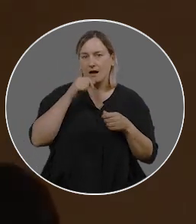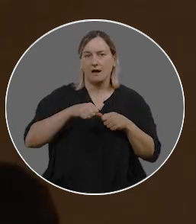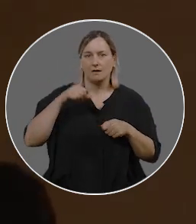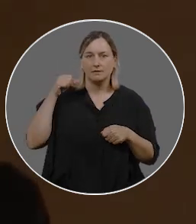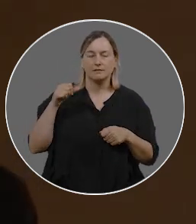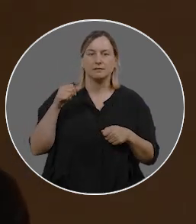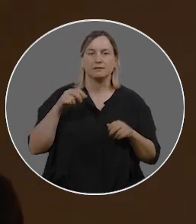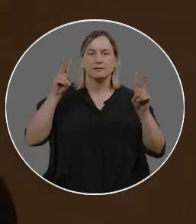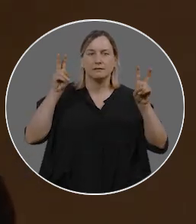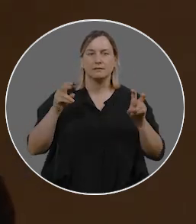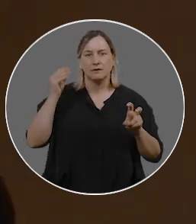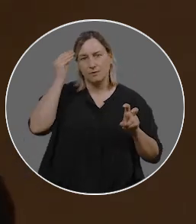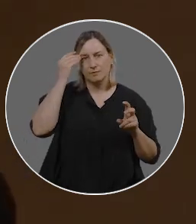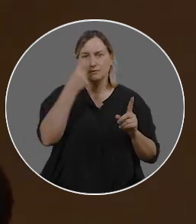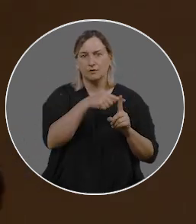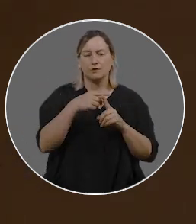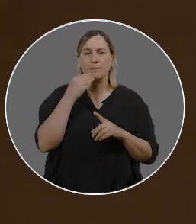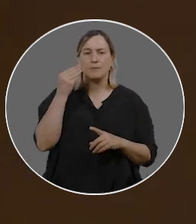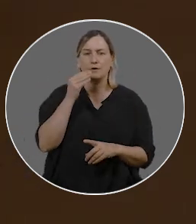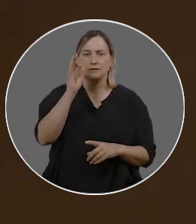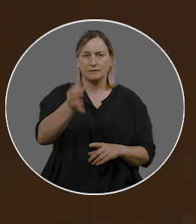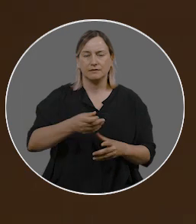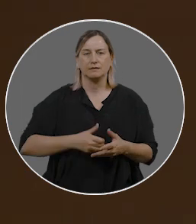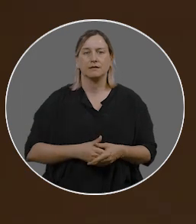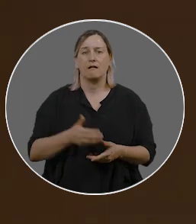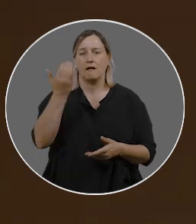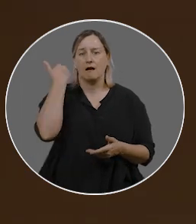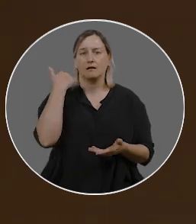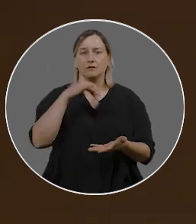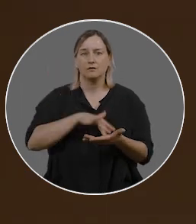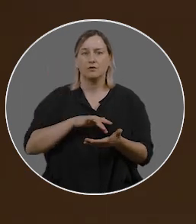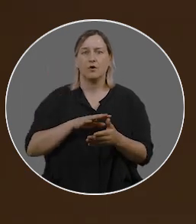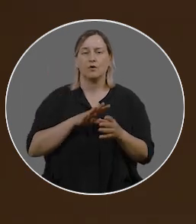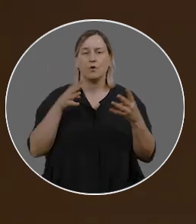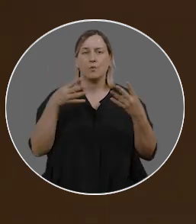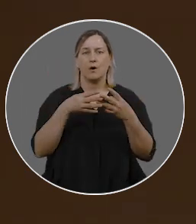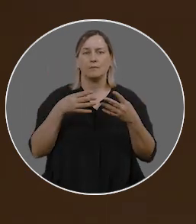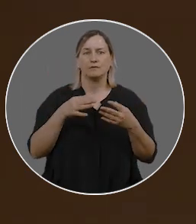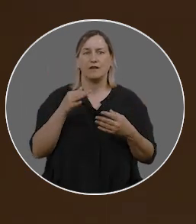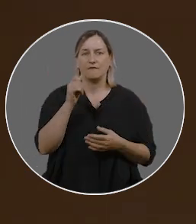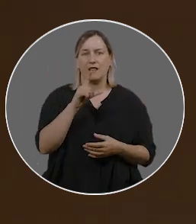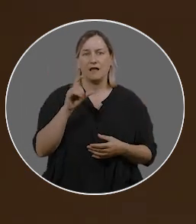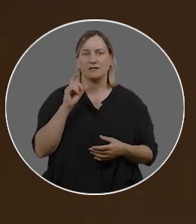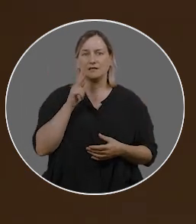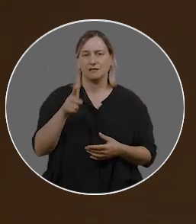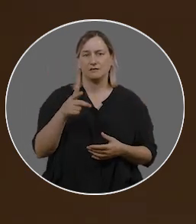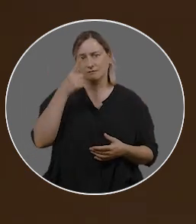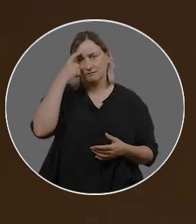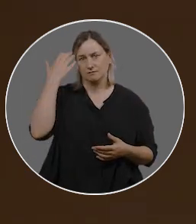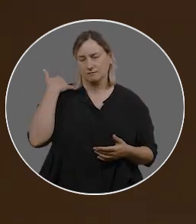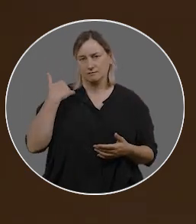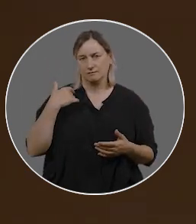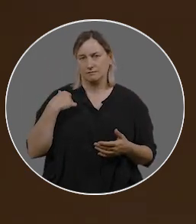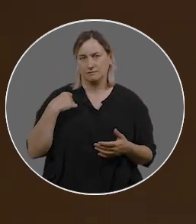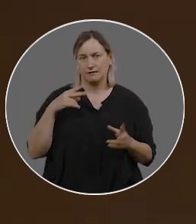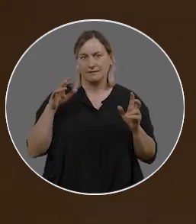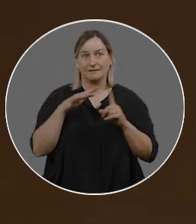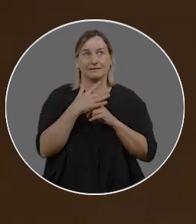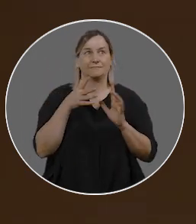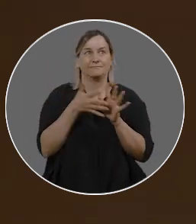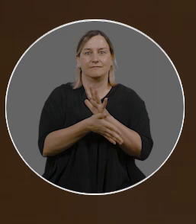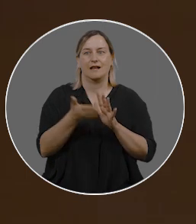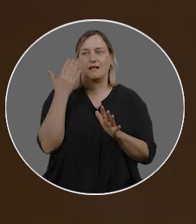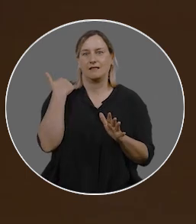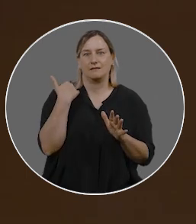i la cosa sí que ha millorat, no? Home, abans hi havien hagut webs amb flash. Llavors, clar, vull dir, en aquest sentit,